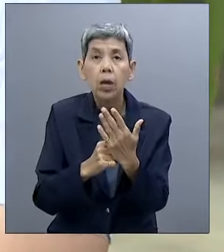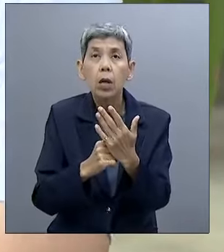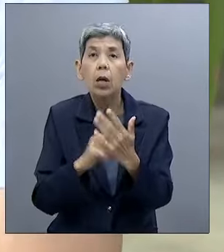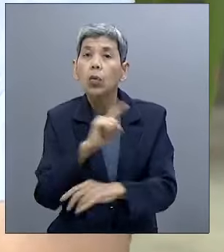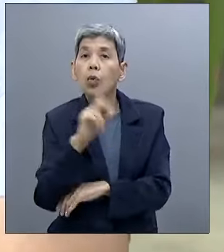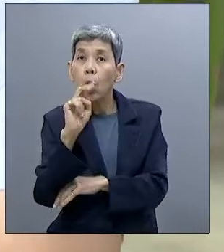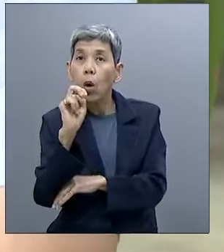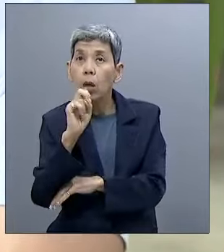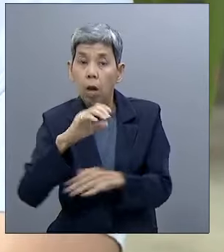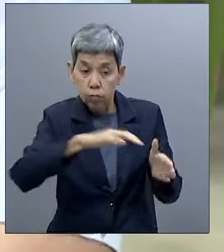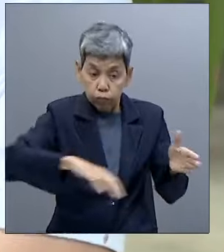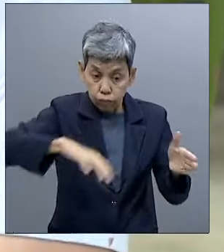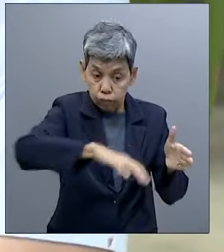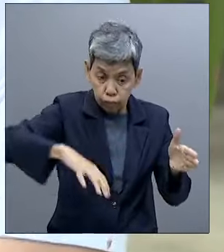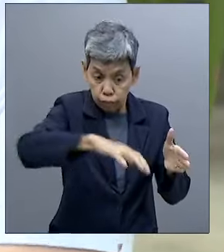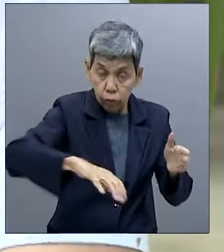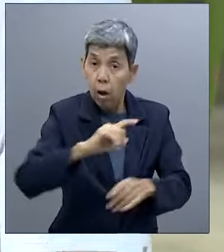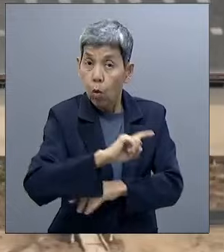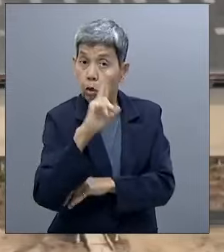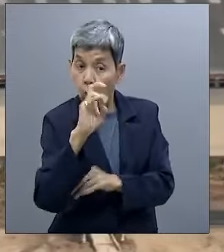เปิดมาแล้วขุดมาแล้ว200วัน